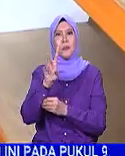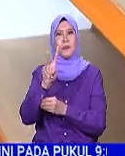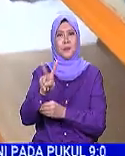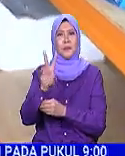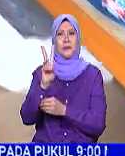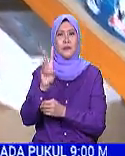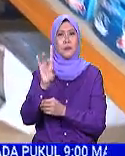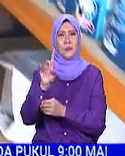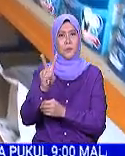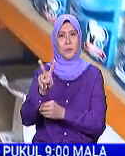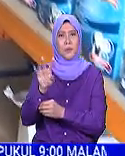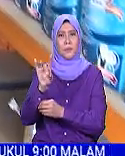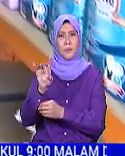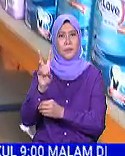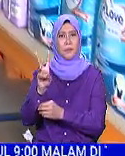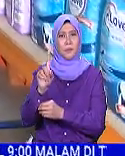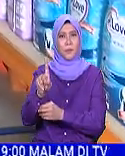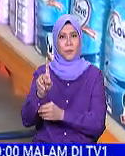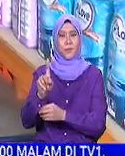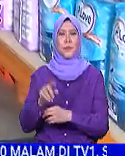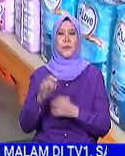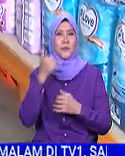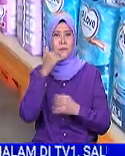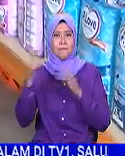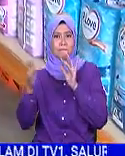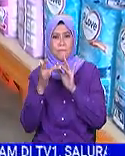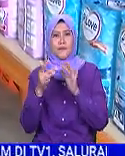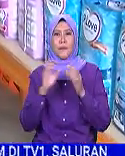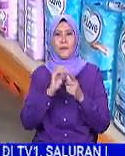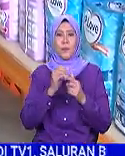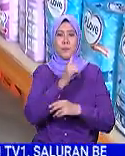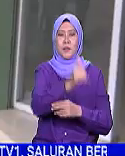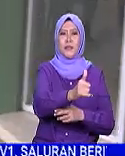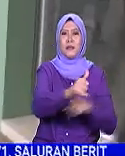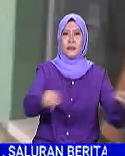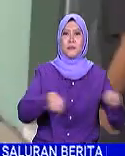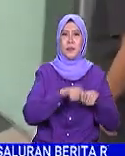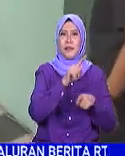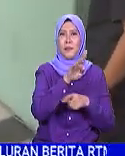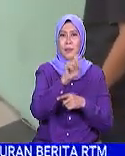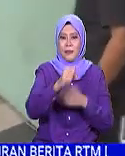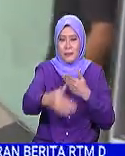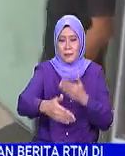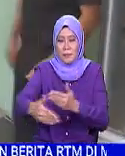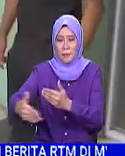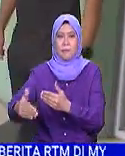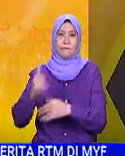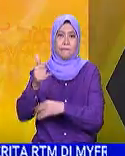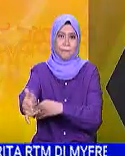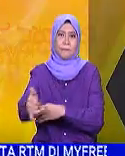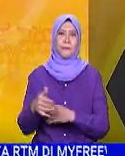082268 28 61 atau berkunjung ke cawangan TBS yang berdekatan